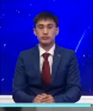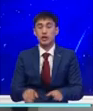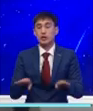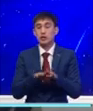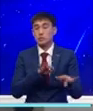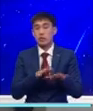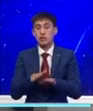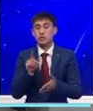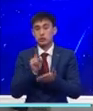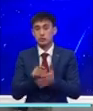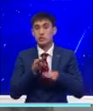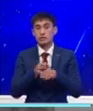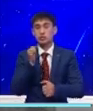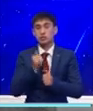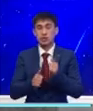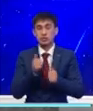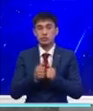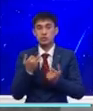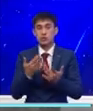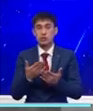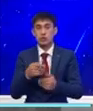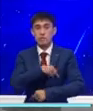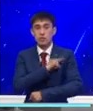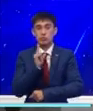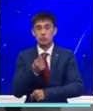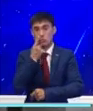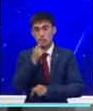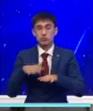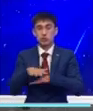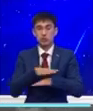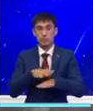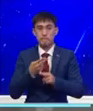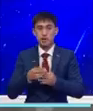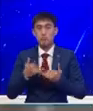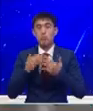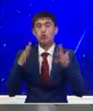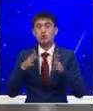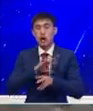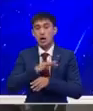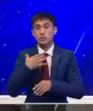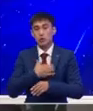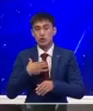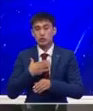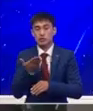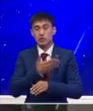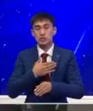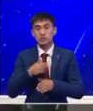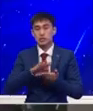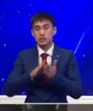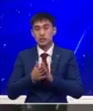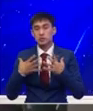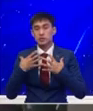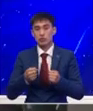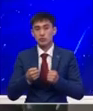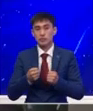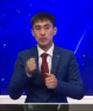Подобные мероприятия должны проводиться чаще, поскольку медперсонал будет ближе к народу, проявлять большую обеспокоенность нашим состоянием и